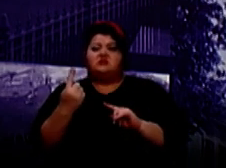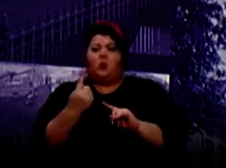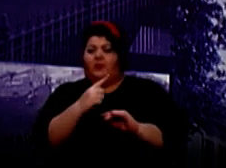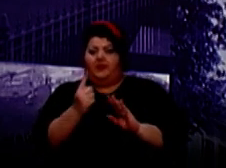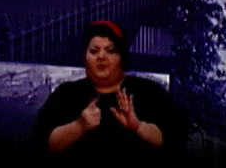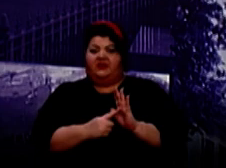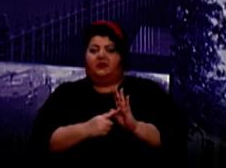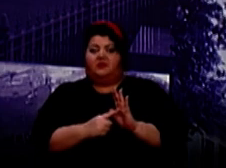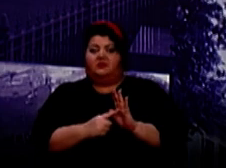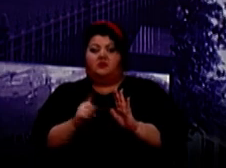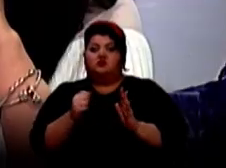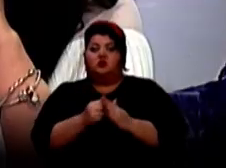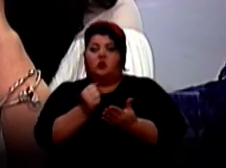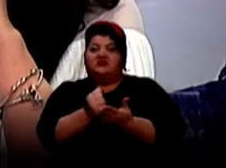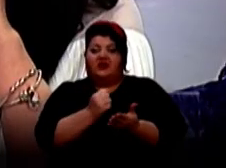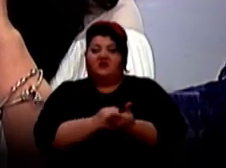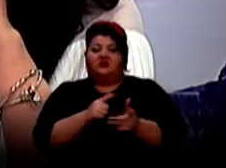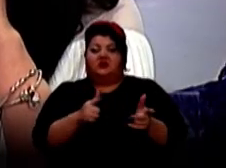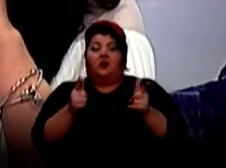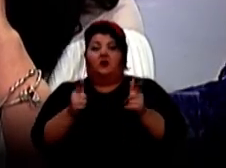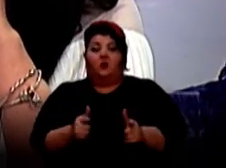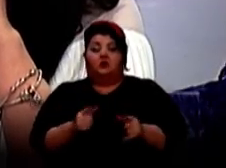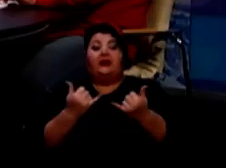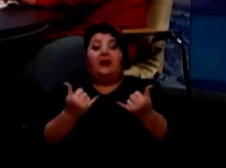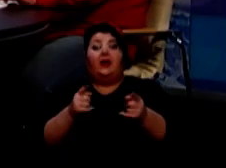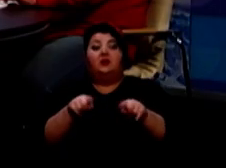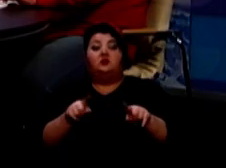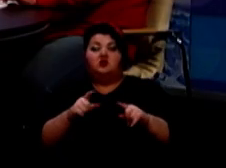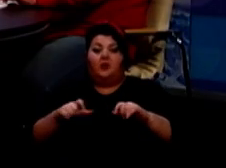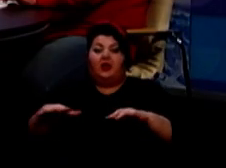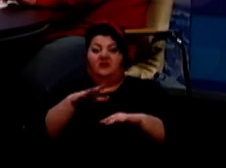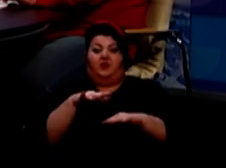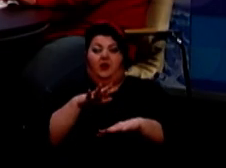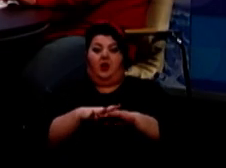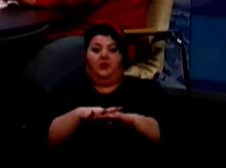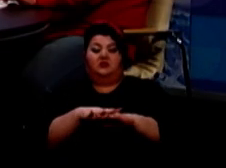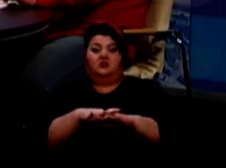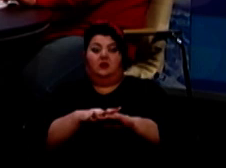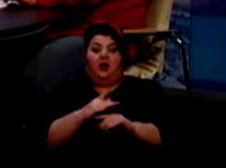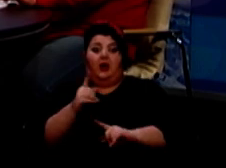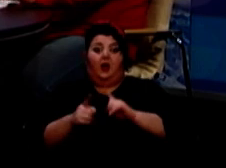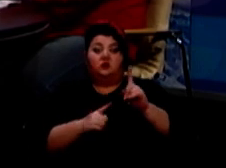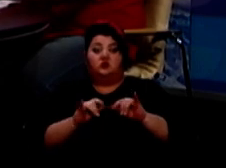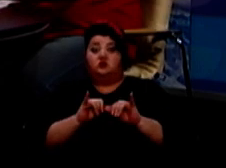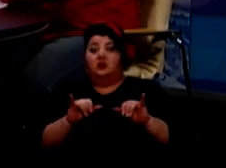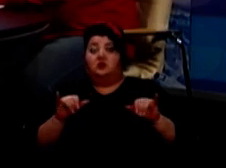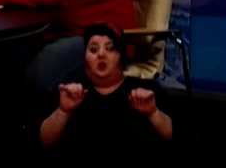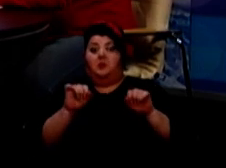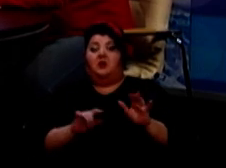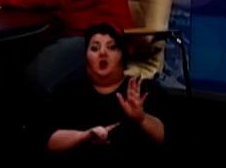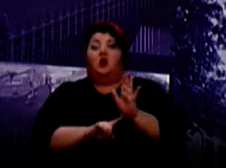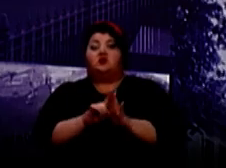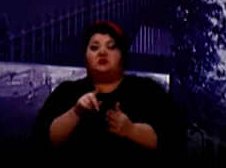щодо затвердження цієї угоди, для того, щоб Європейський банк реконструкції і розвитку міг розпочати